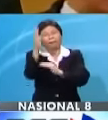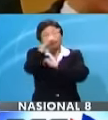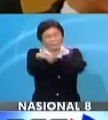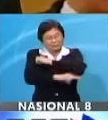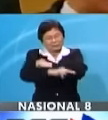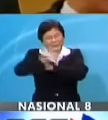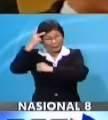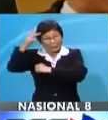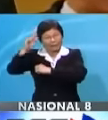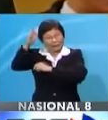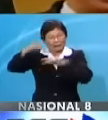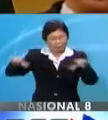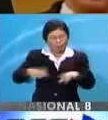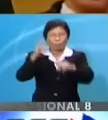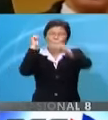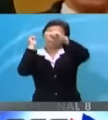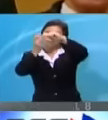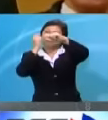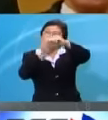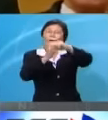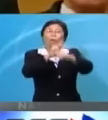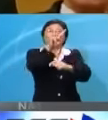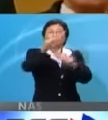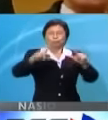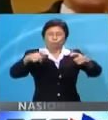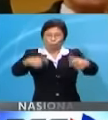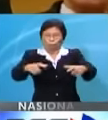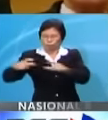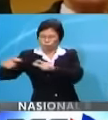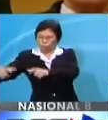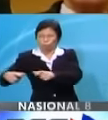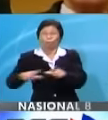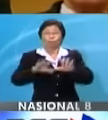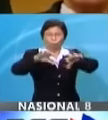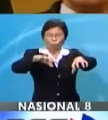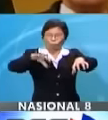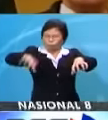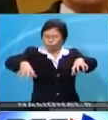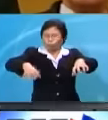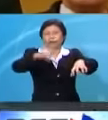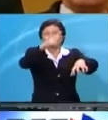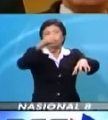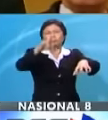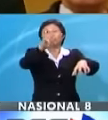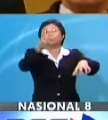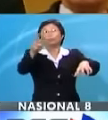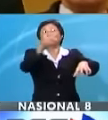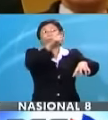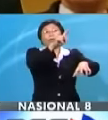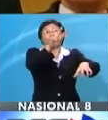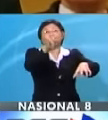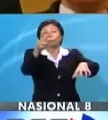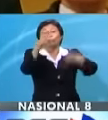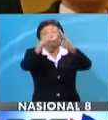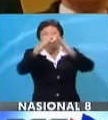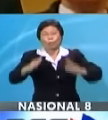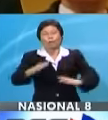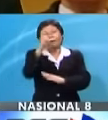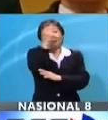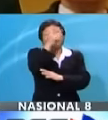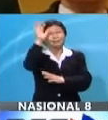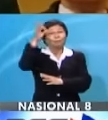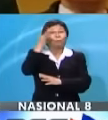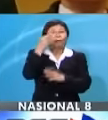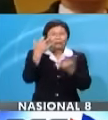akan melaksanakan pembinaan untuk 2 tapak lagi melibatkan 122 buah rumah. Kerajaan Persekutuan sedang